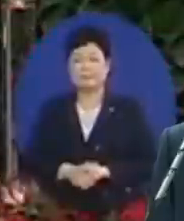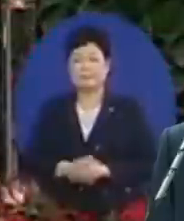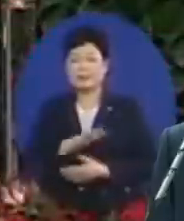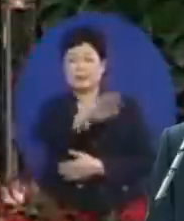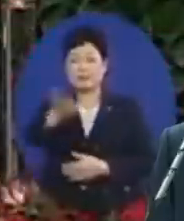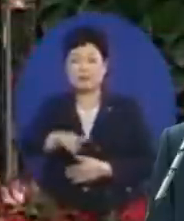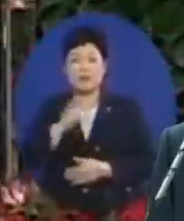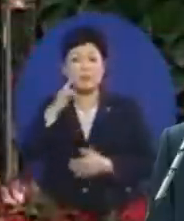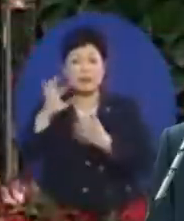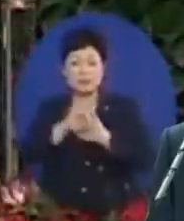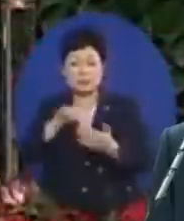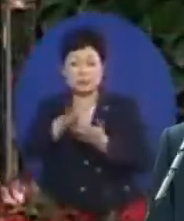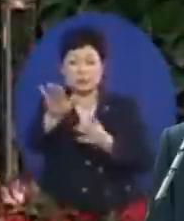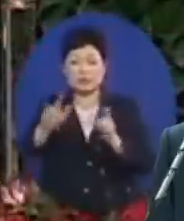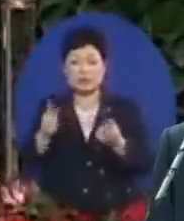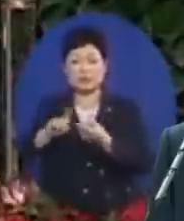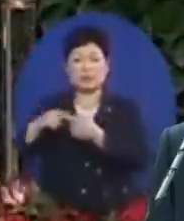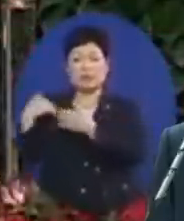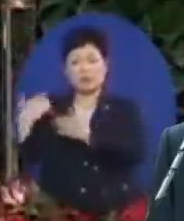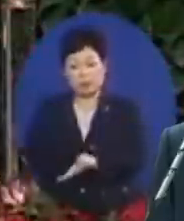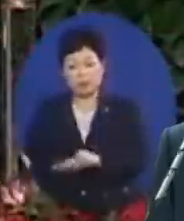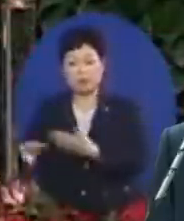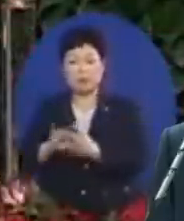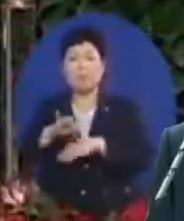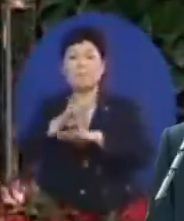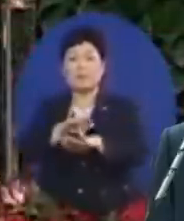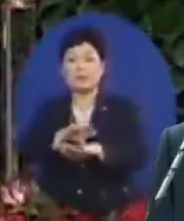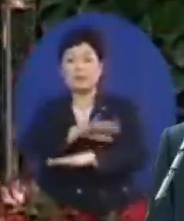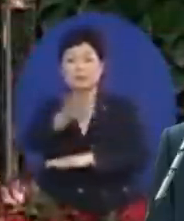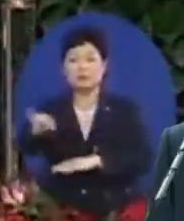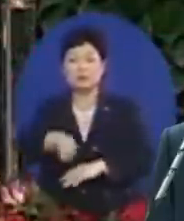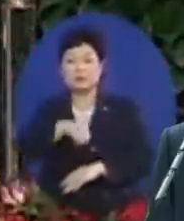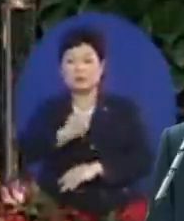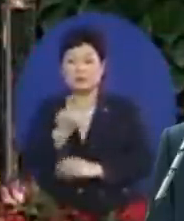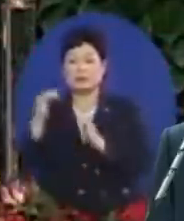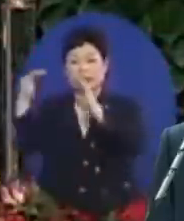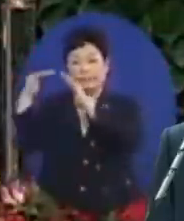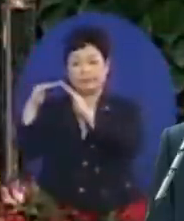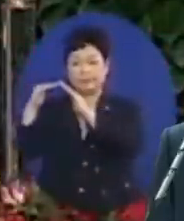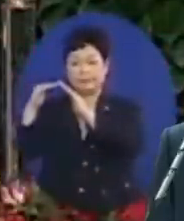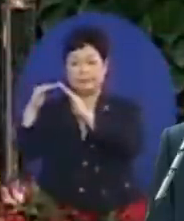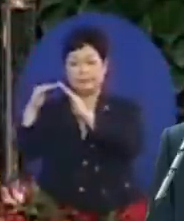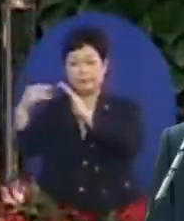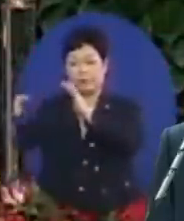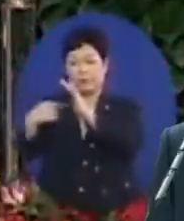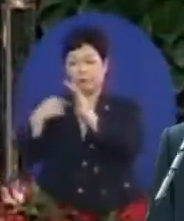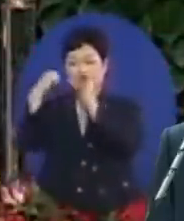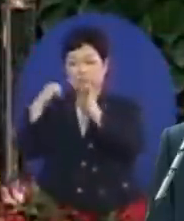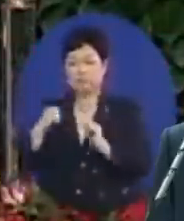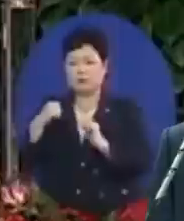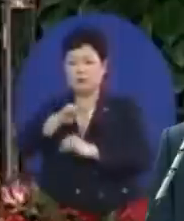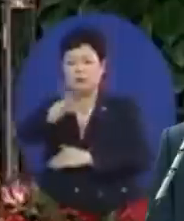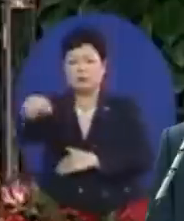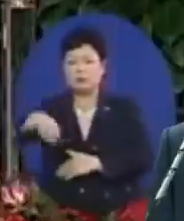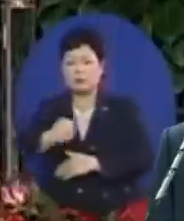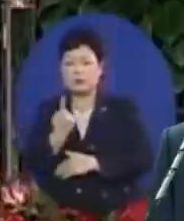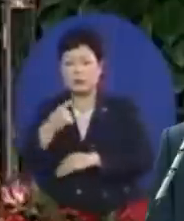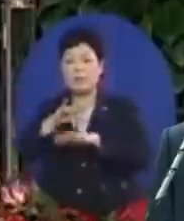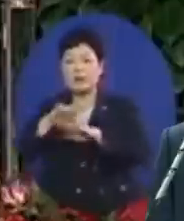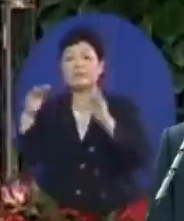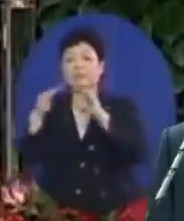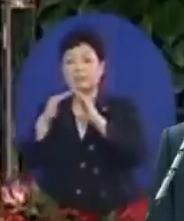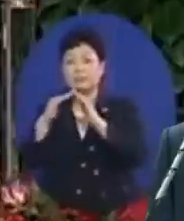우리가 만일 안 쫓아내고 그대로 내버려 놓으면 마귀가 우리를 자기 집으로 삼습니다. 기가 막히잖아요. 우리를 자기 집으로